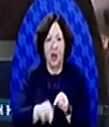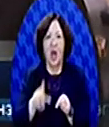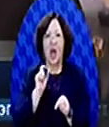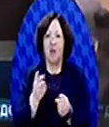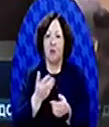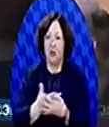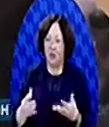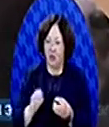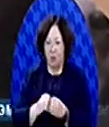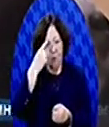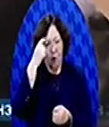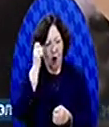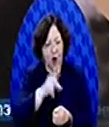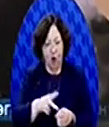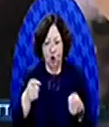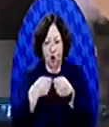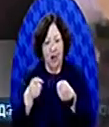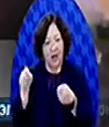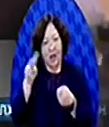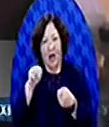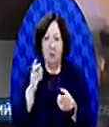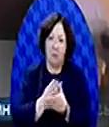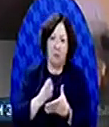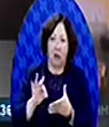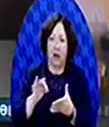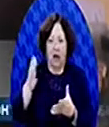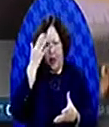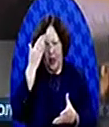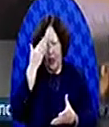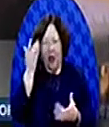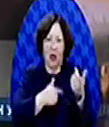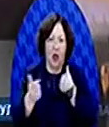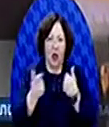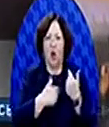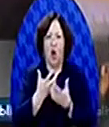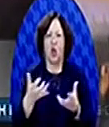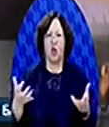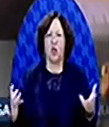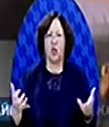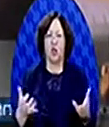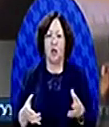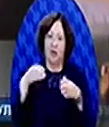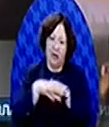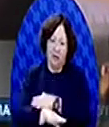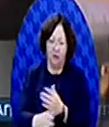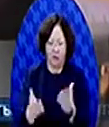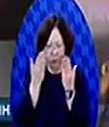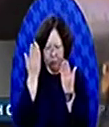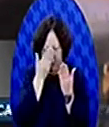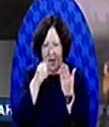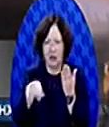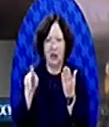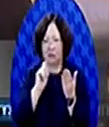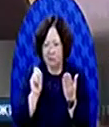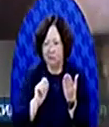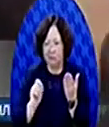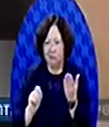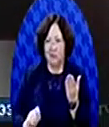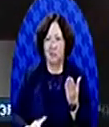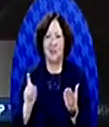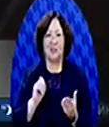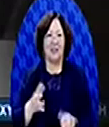Тэр монгол хэлний дотроос аль нь алдаатай бол аль нь гэж олон дахин хэвлчээд гаргаж ирж уншаад маш их цаг хугацаа авдаг байсан. Энэ програмыг би